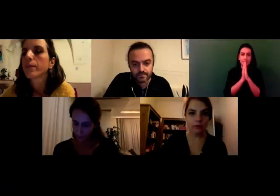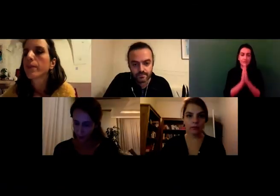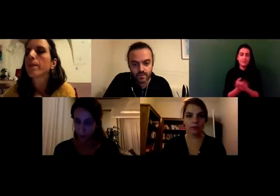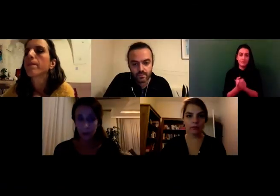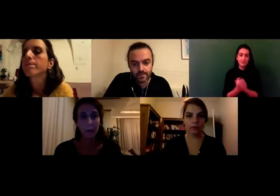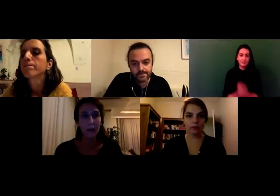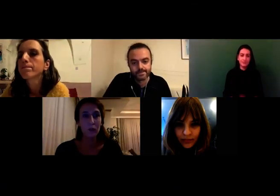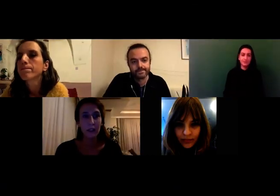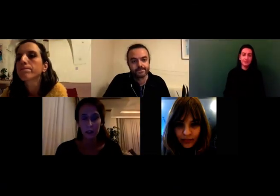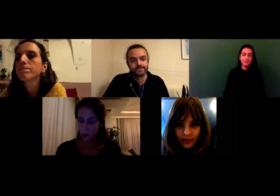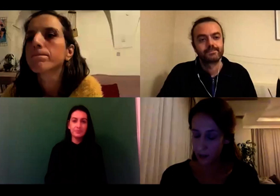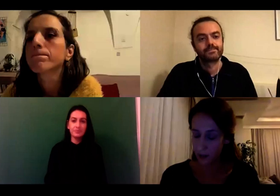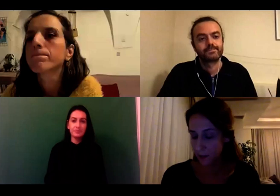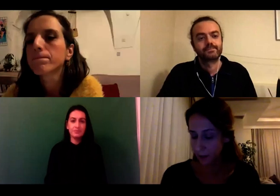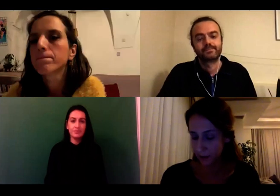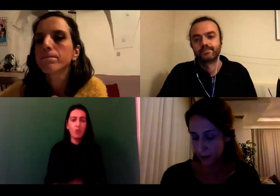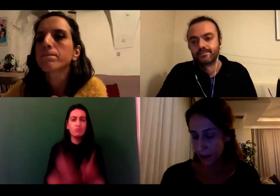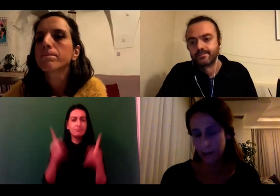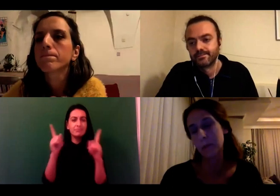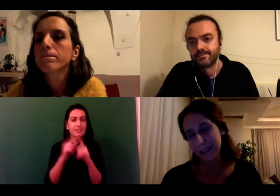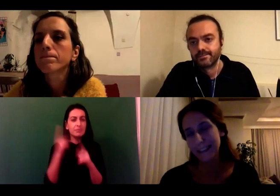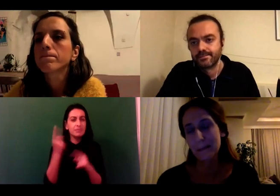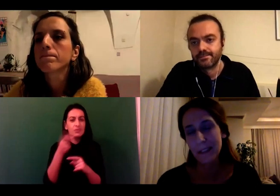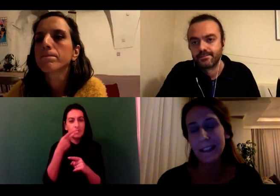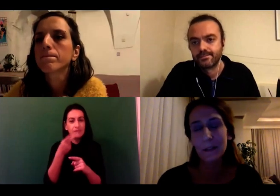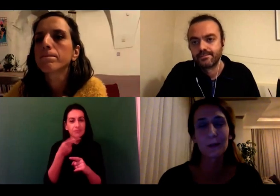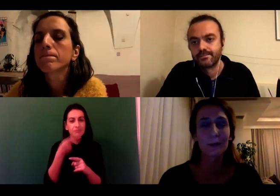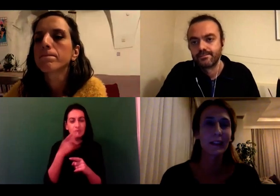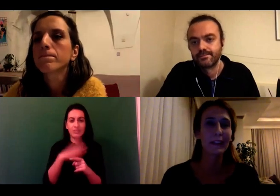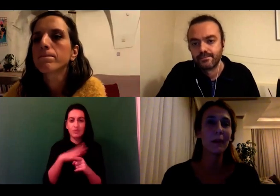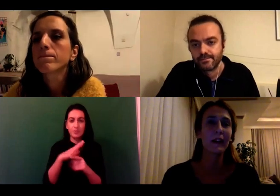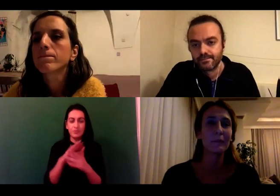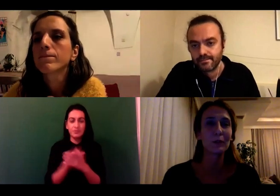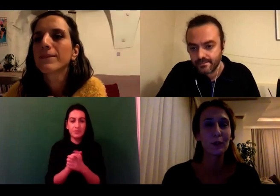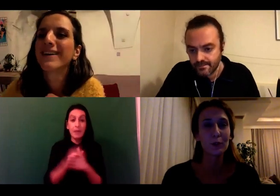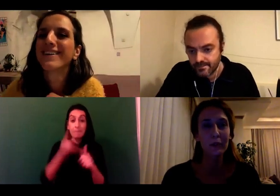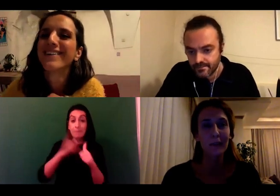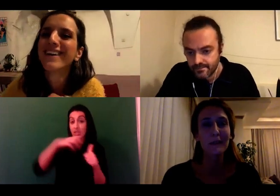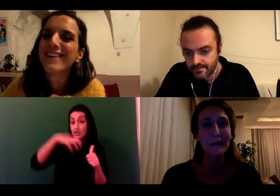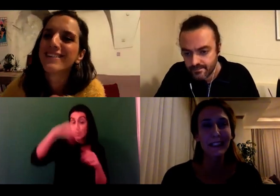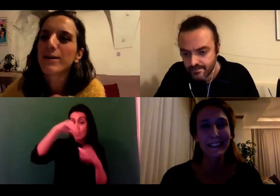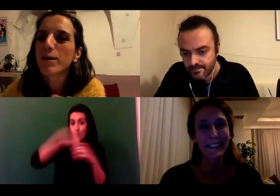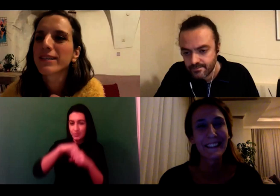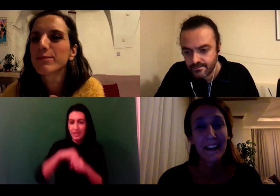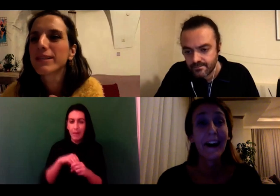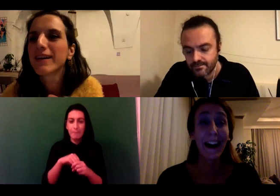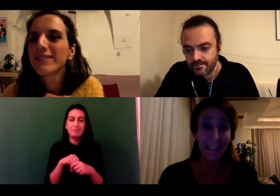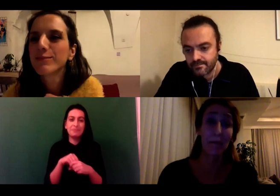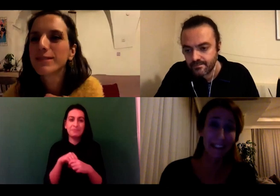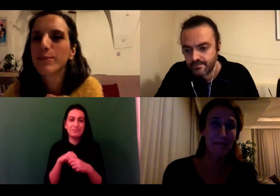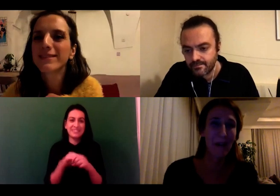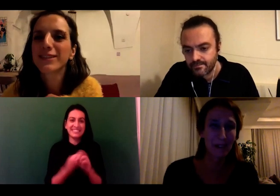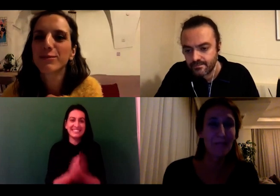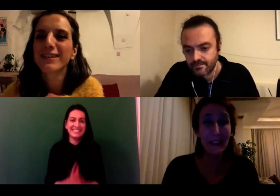atlamayalım. Ya ben çok kısaca aslında sabah değil tabii. İlk oturumdan itibaren bütün konuştuklarımızı bir arada... Sabah gibi geldi değil